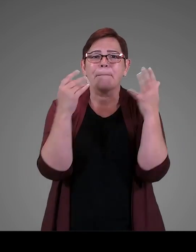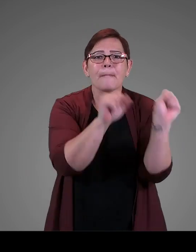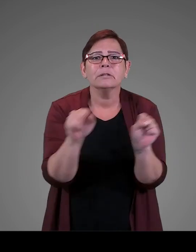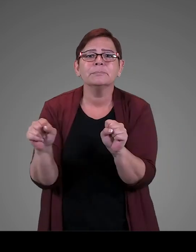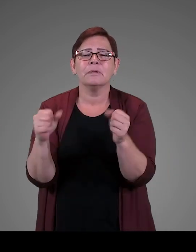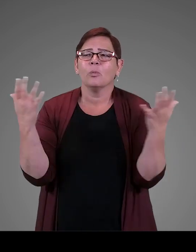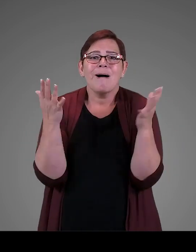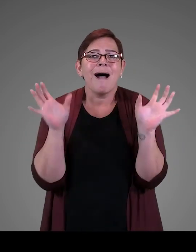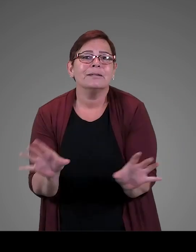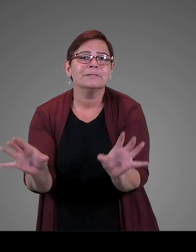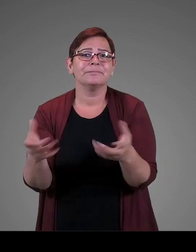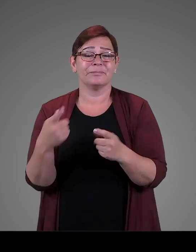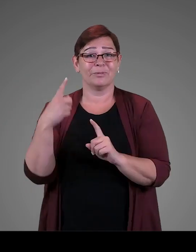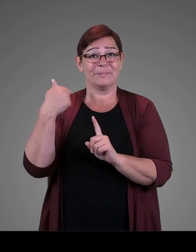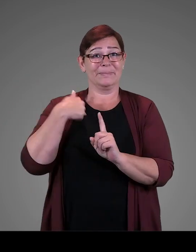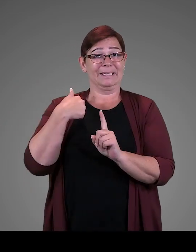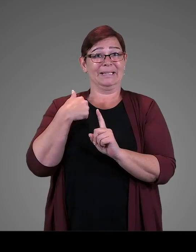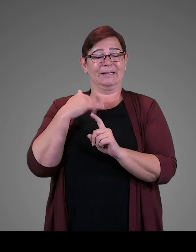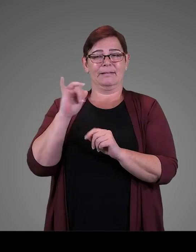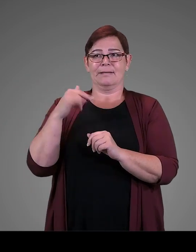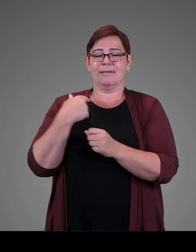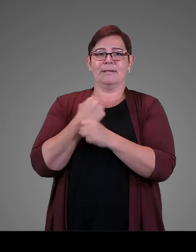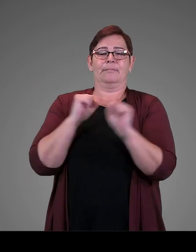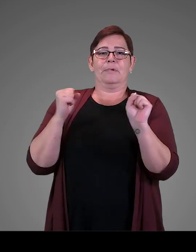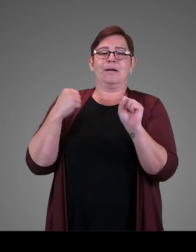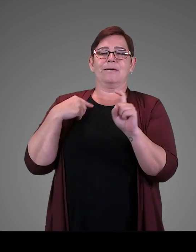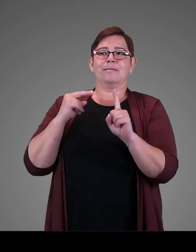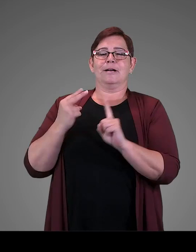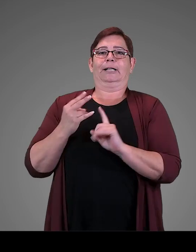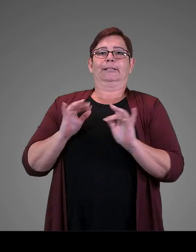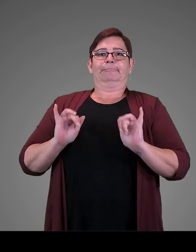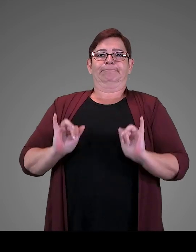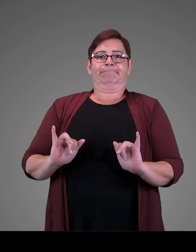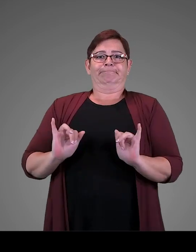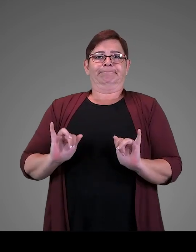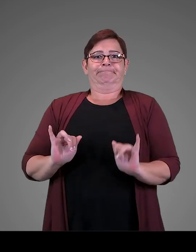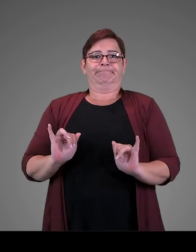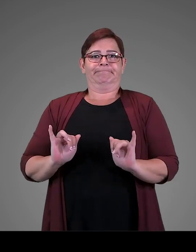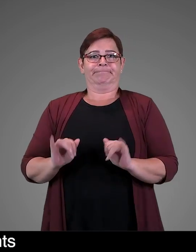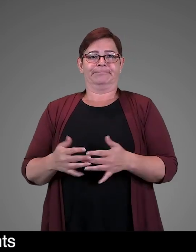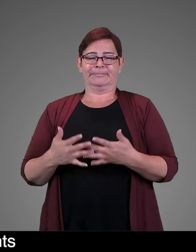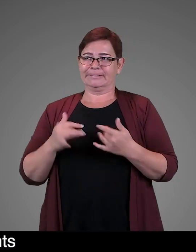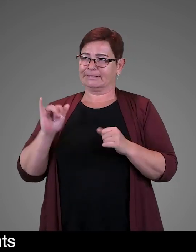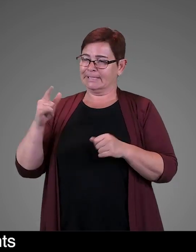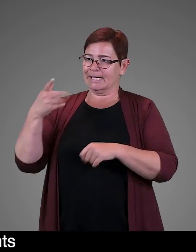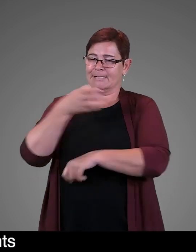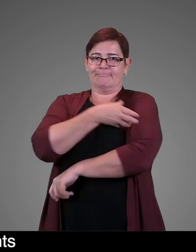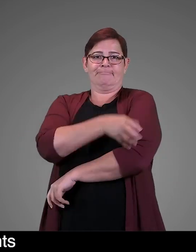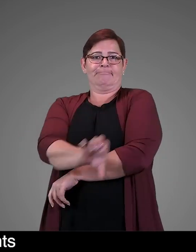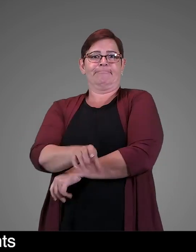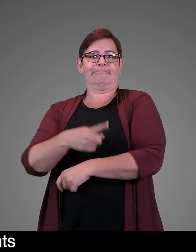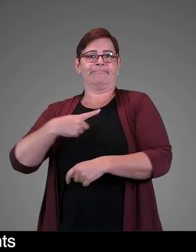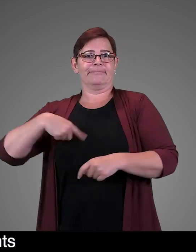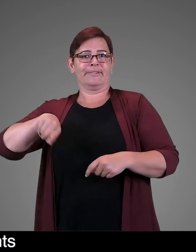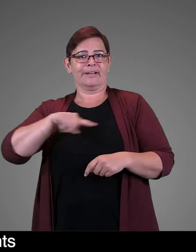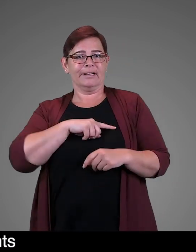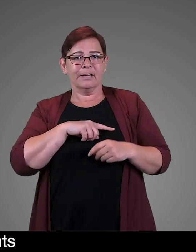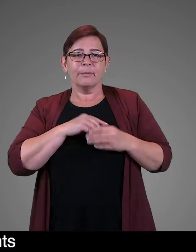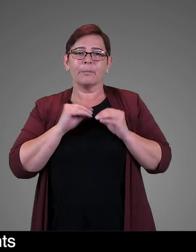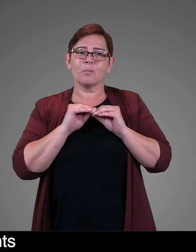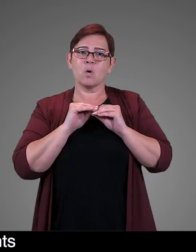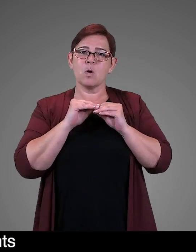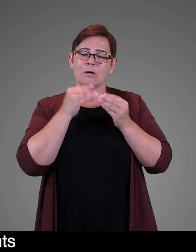qui est actif. Et pour moi, ça a été très libérateur comme perspective et qui permet peut-être d'avoir